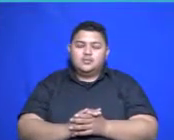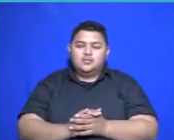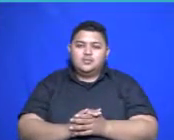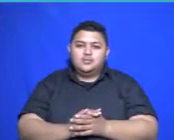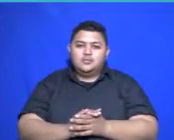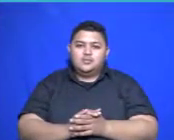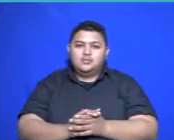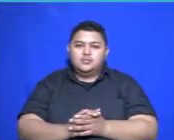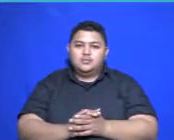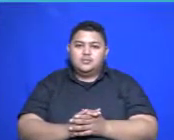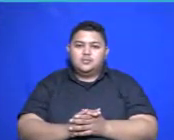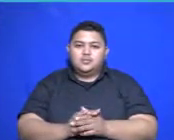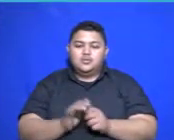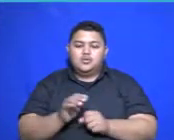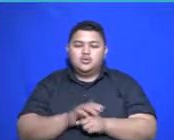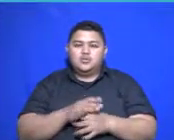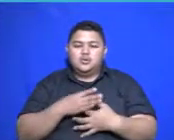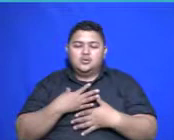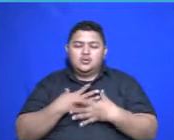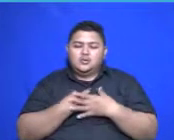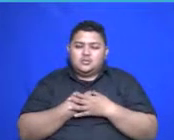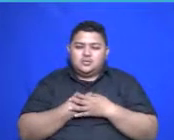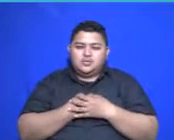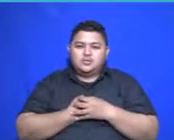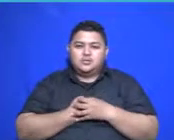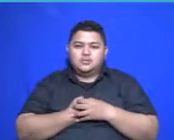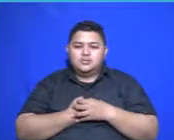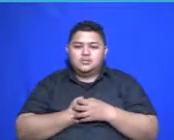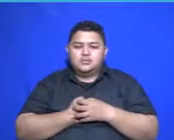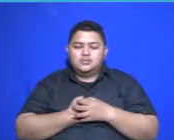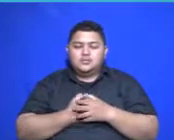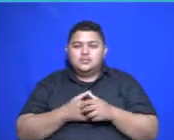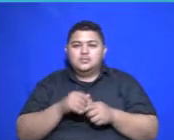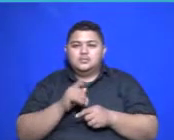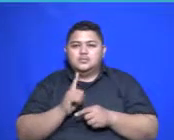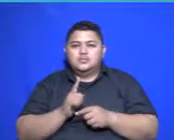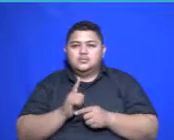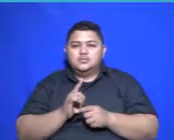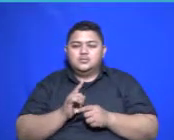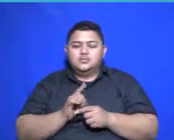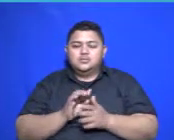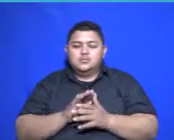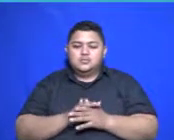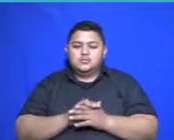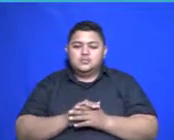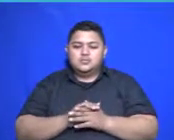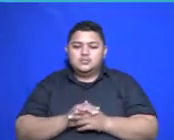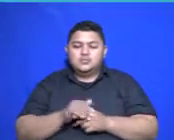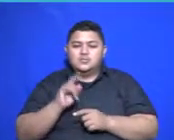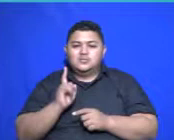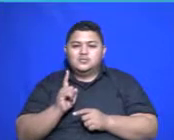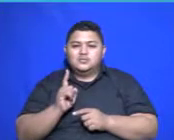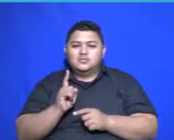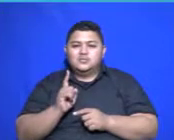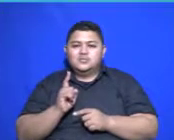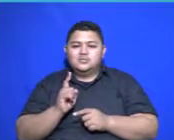Ini yang cukup mengerikan. Sementara biaya riset yang sudah keluarkan cukup tinggi. Oleh karena itu dengan hari kamu